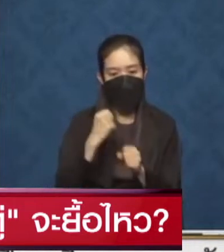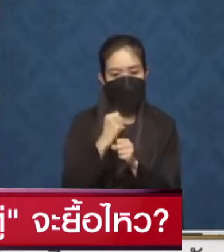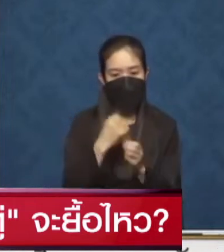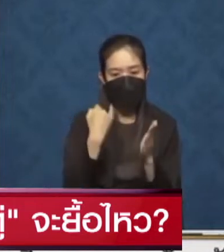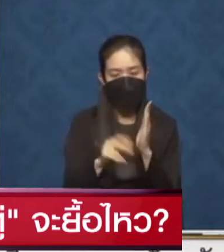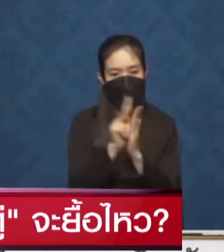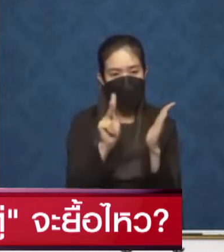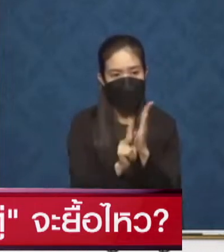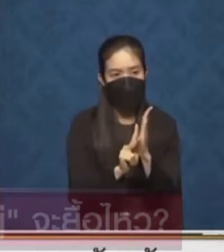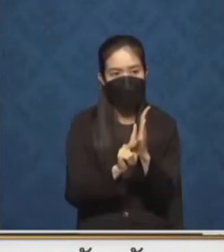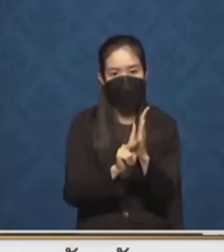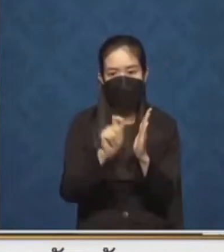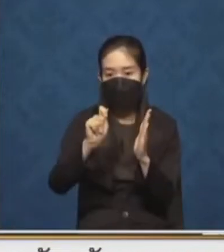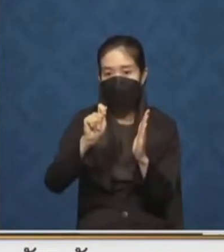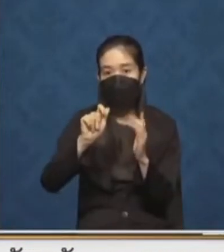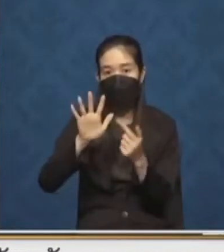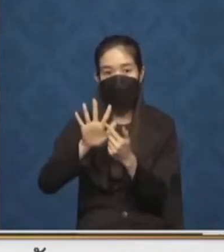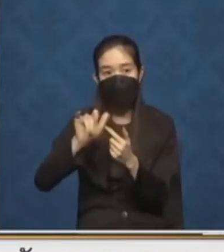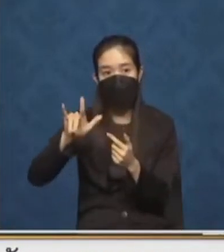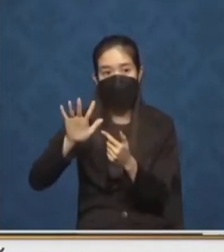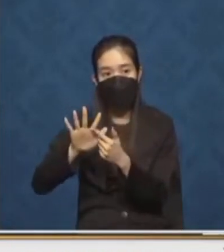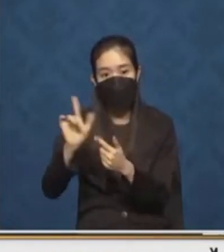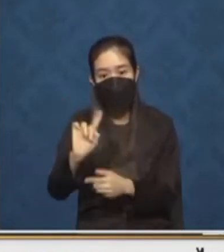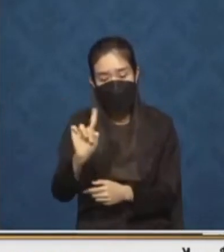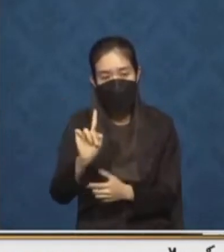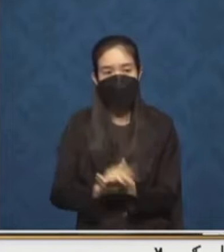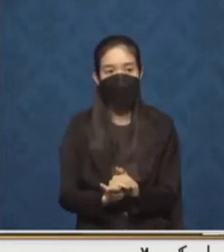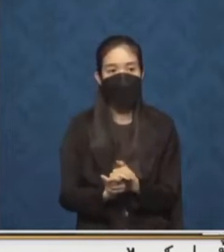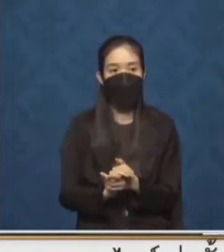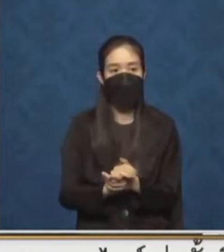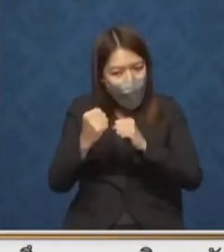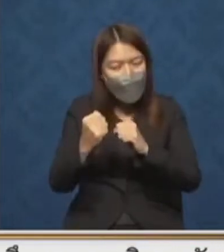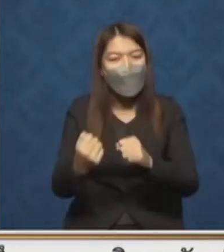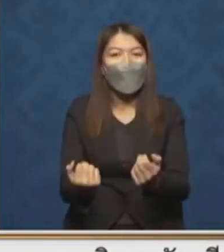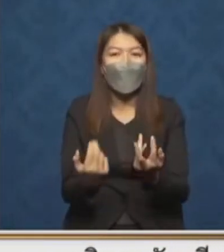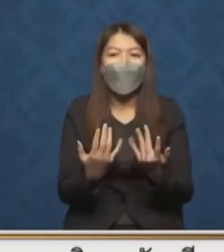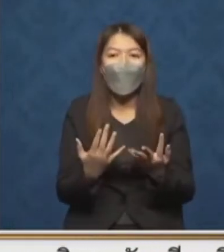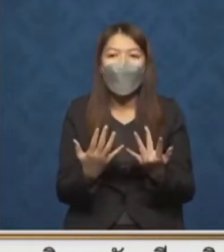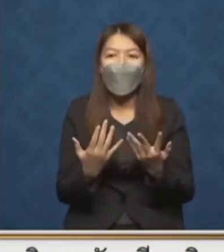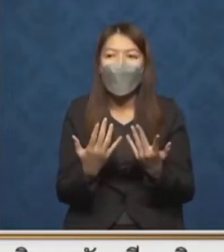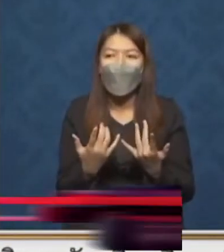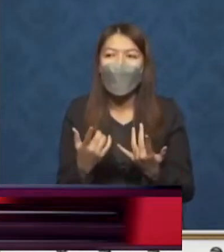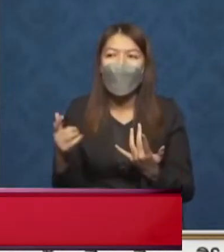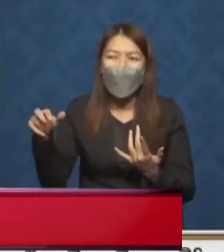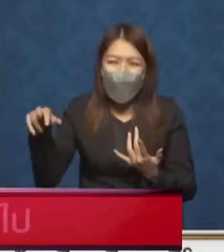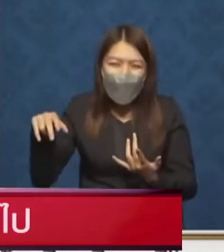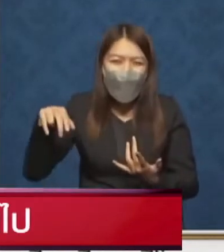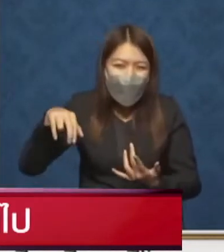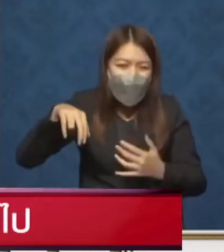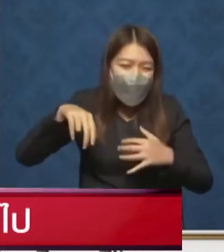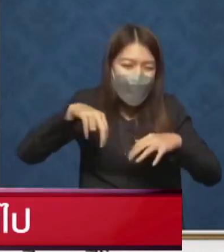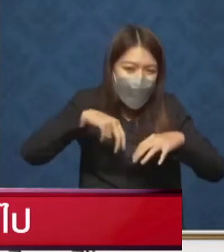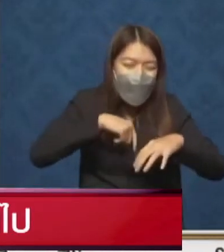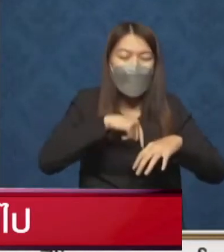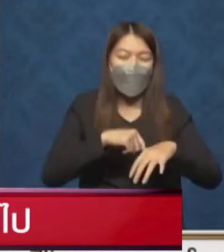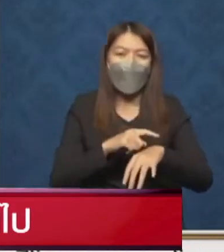ญาด้วยเนี่ยท่านเป็นประธานวิปท่านไม่เข้าใจเหรอ หลังจากนั้นนายชวนชี้แจงเรื่องมารยาทต่างๆในที่ประชุมนะครับจน